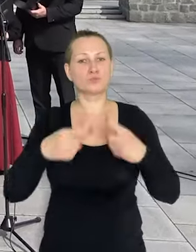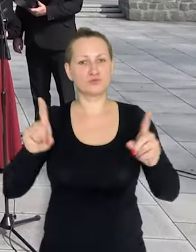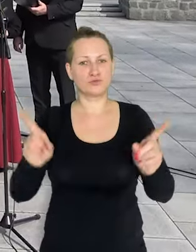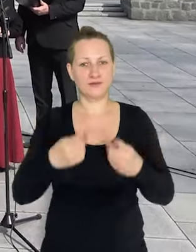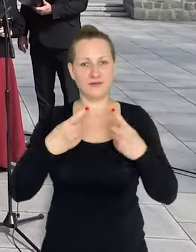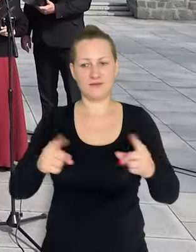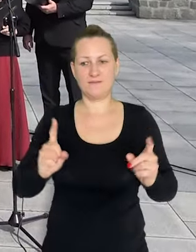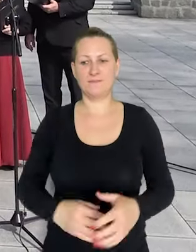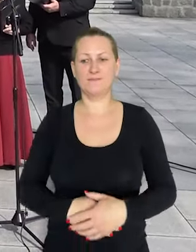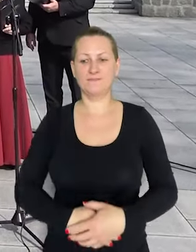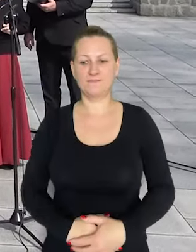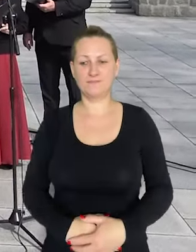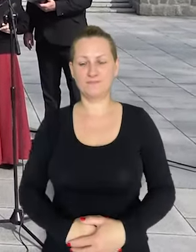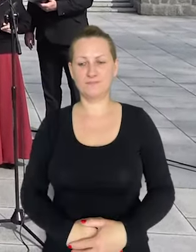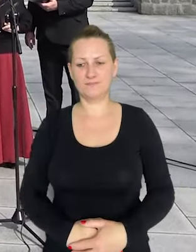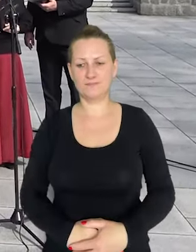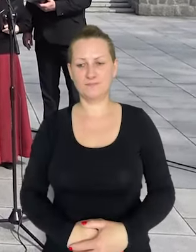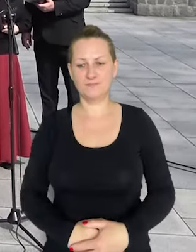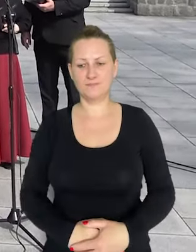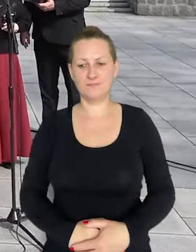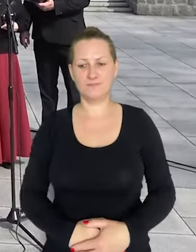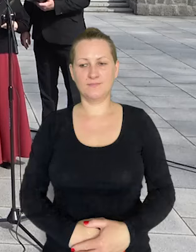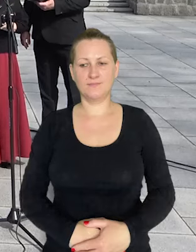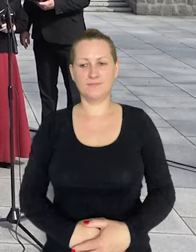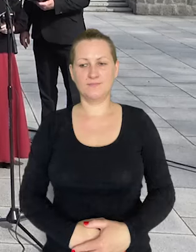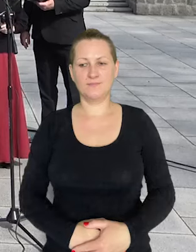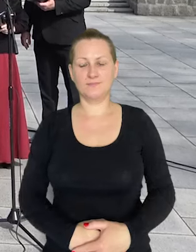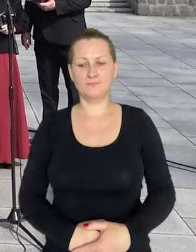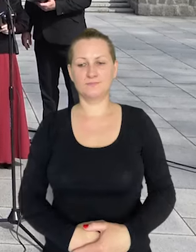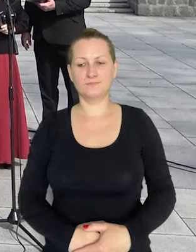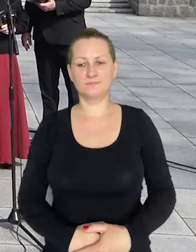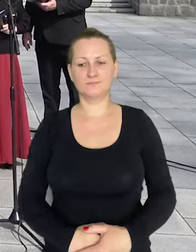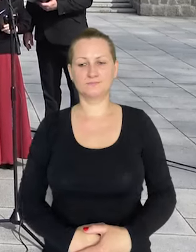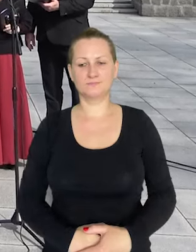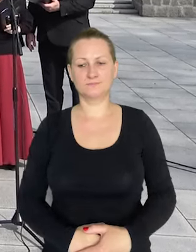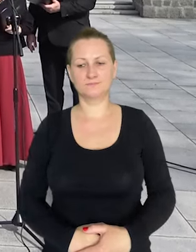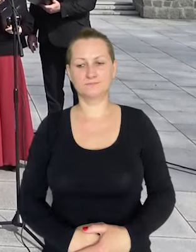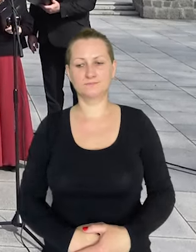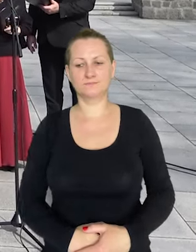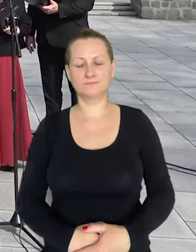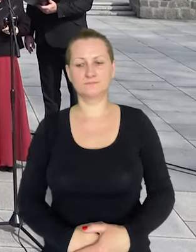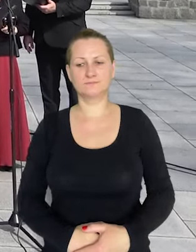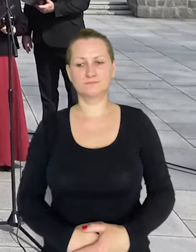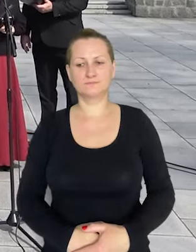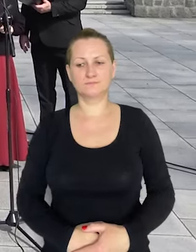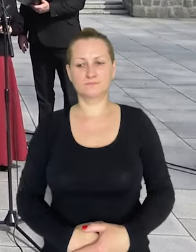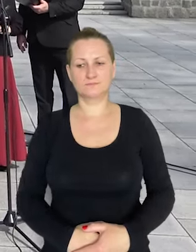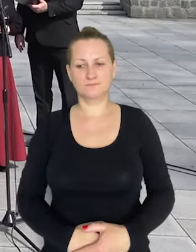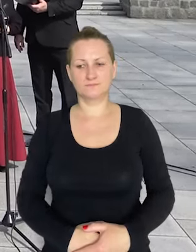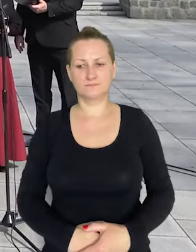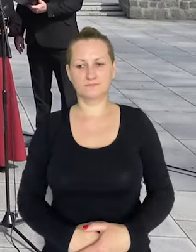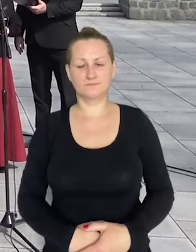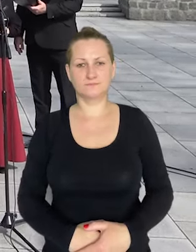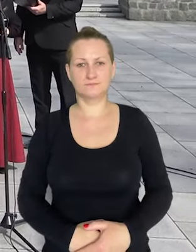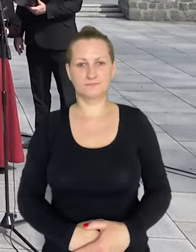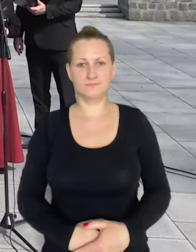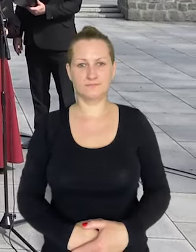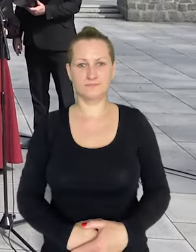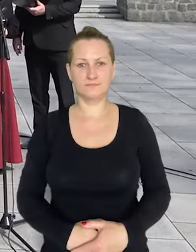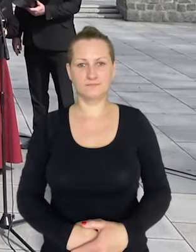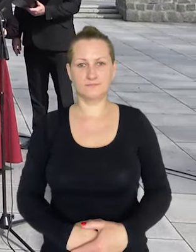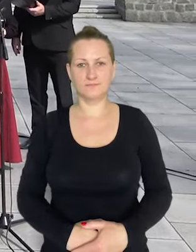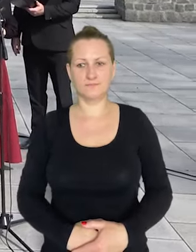pierwszym szedł, podąża na bój, piechota, ta szara piechota.